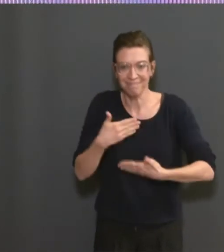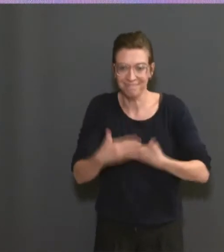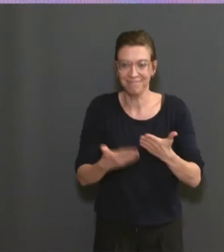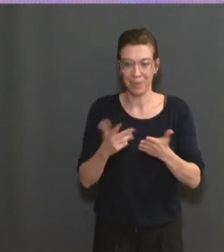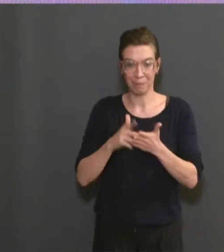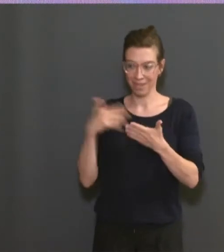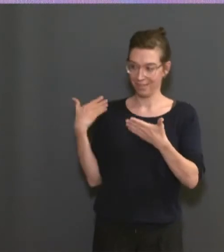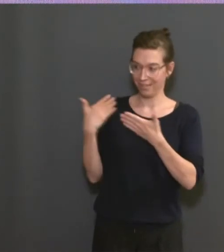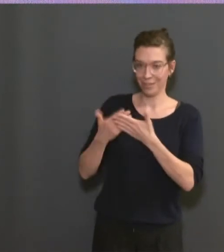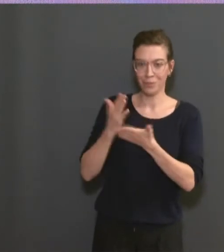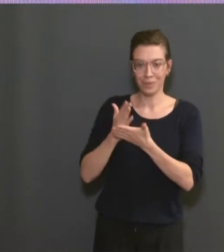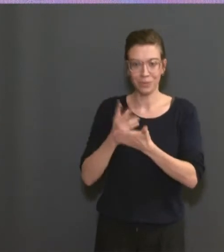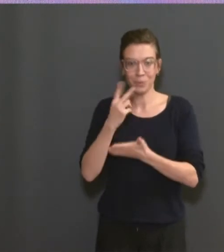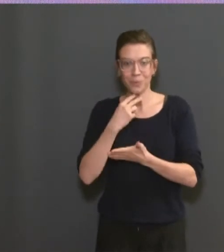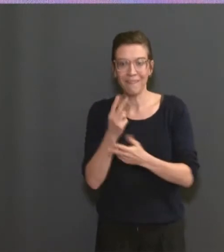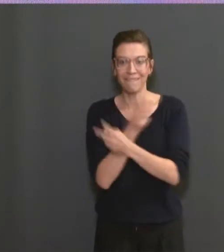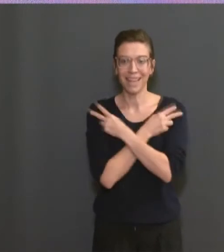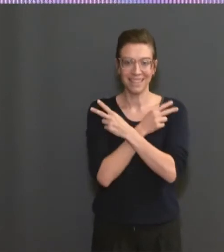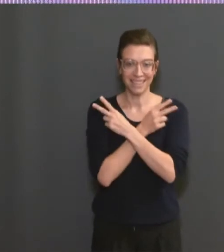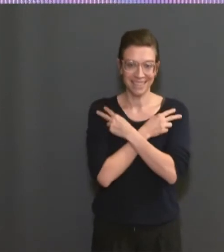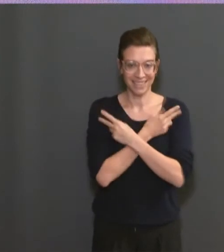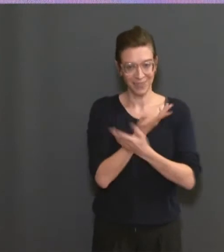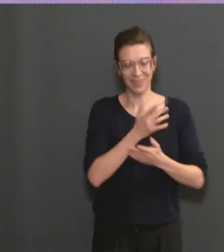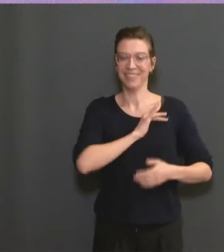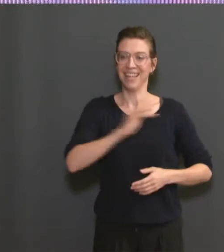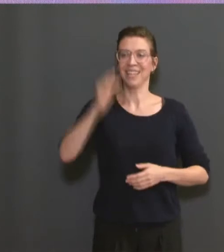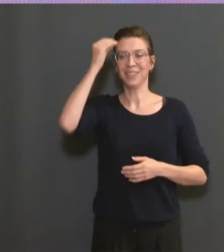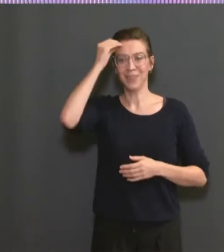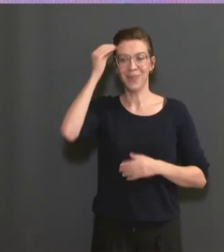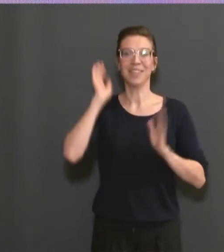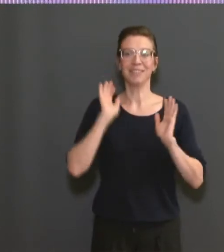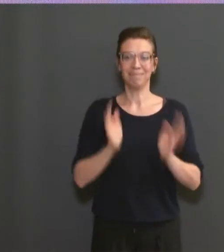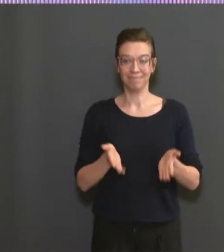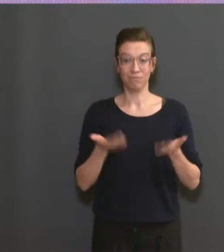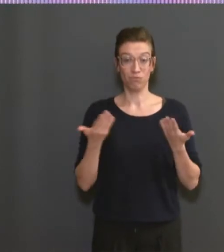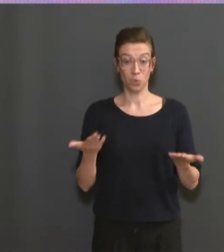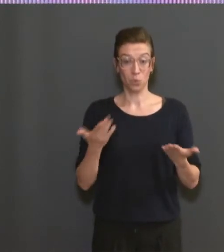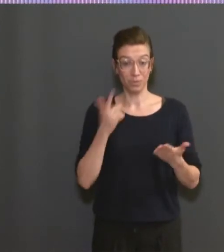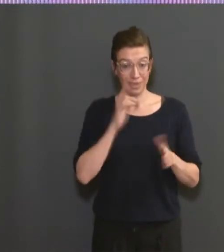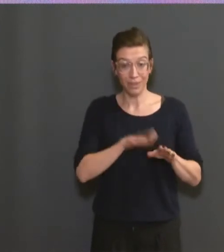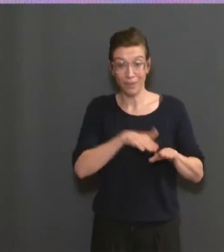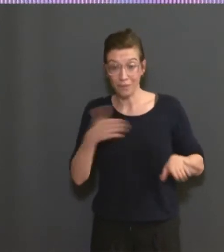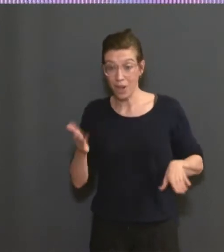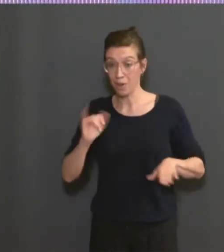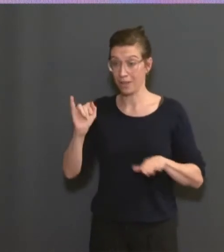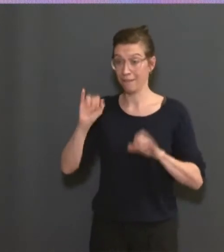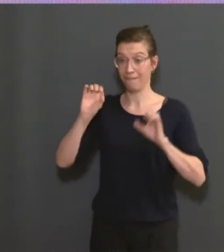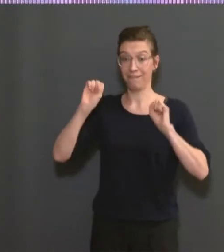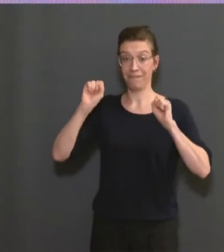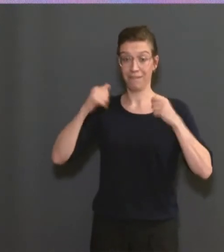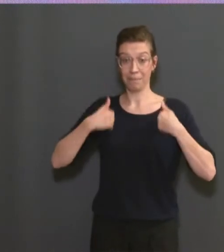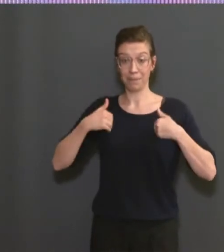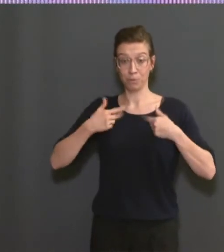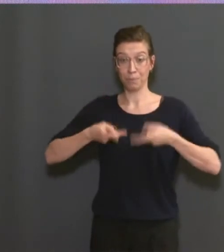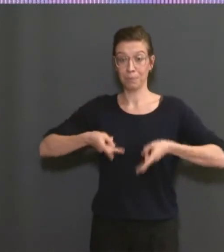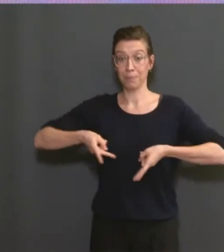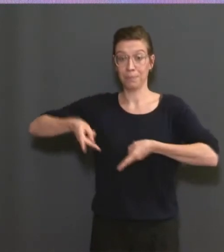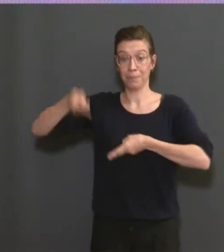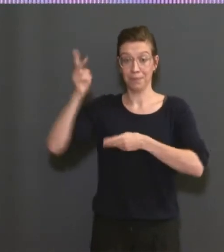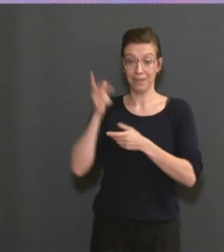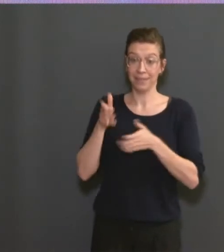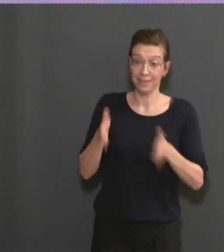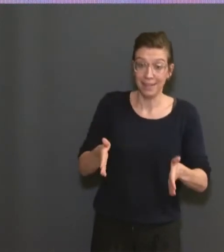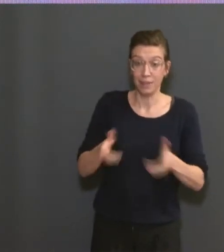zullen ook dagelijks meer mensen het openbaar vervoer nemen. We roepen alle werknemers en werkgevers dan